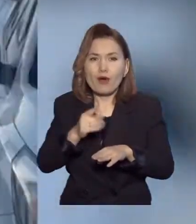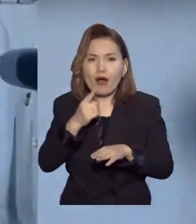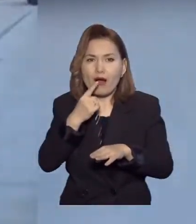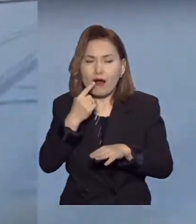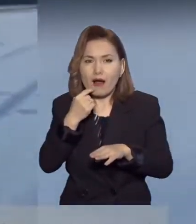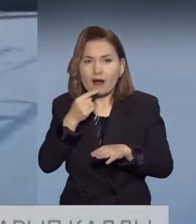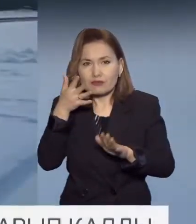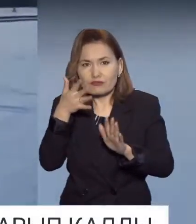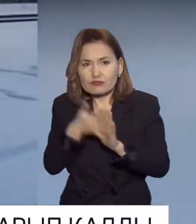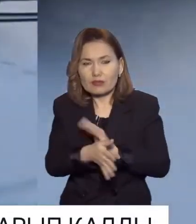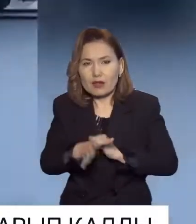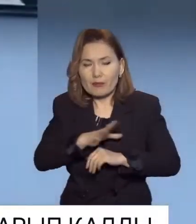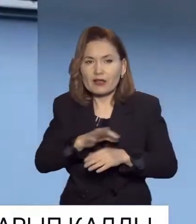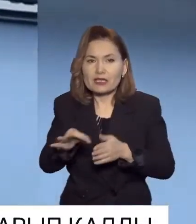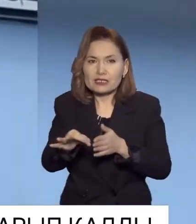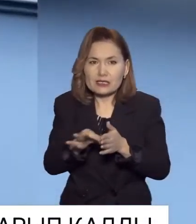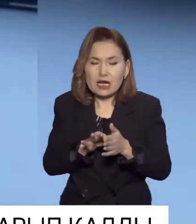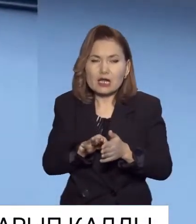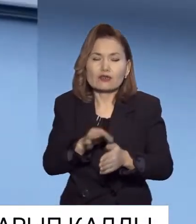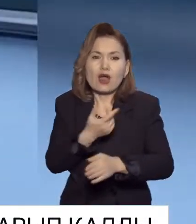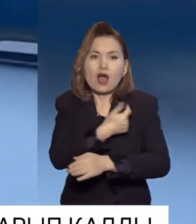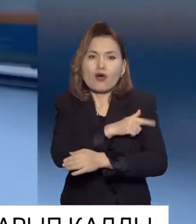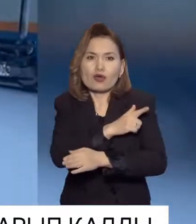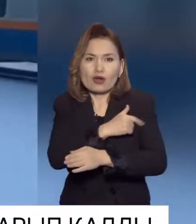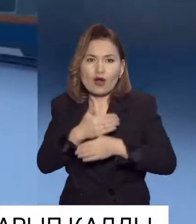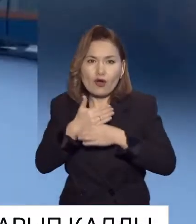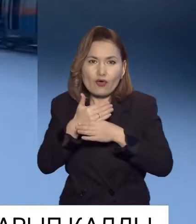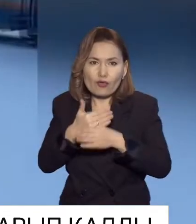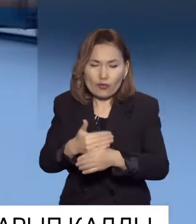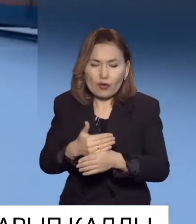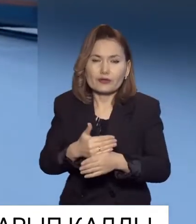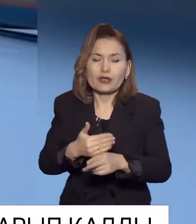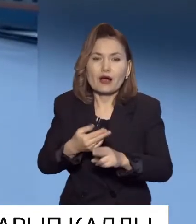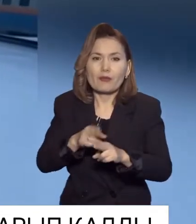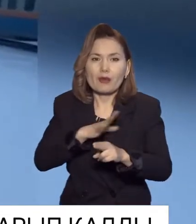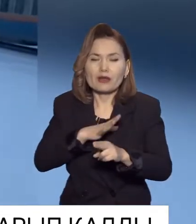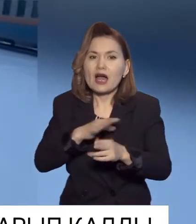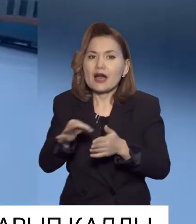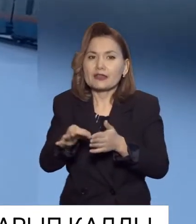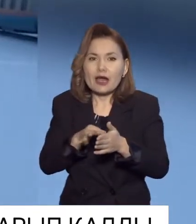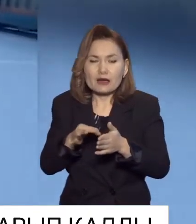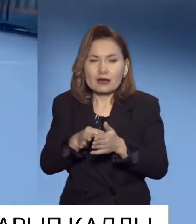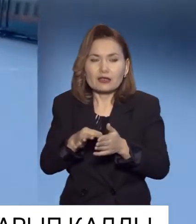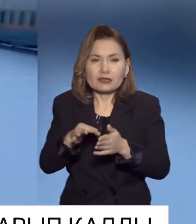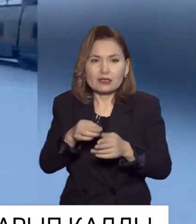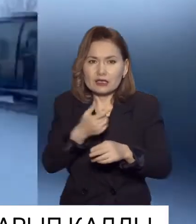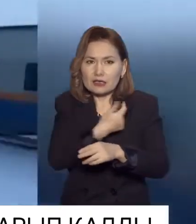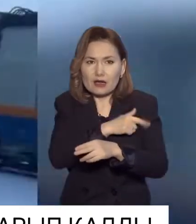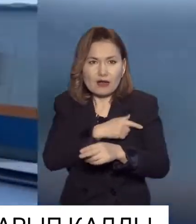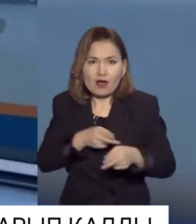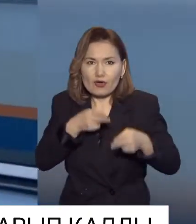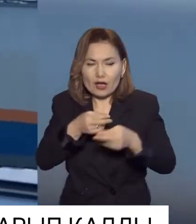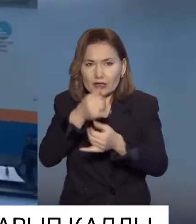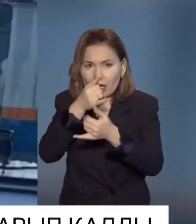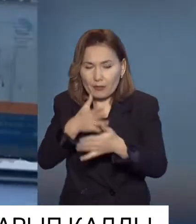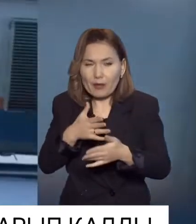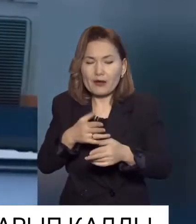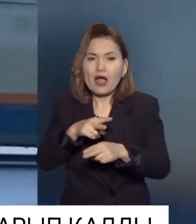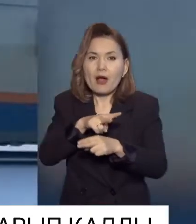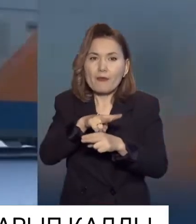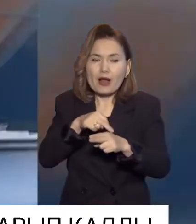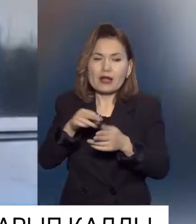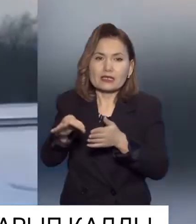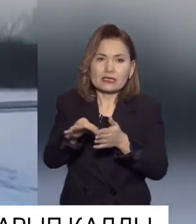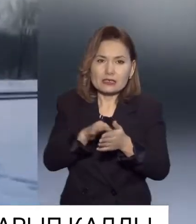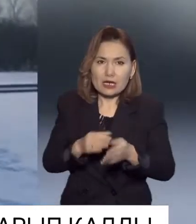тоқтатылып жедел жәрдем шақыртылған, бірақ станциядан қашық айдалада тұрғандықтан дәрігерлер ол жерге бара алмаған. Сол кезде оқиға орнына